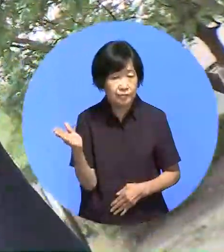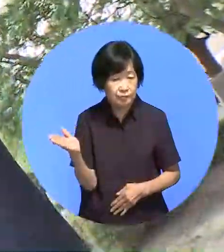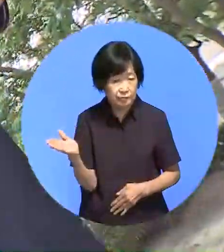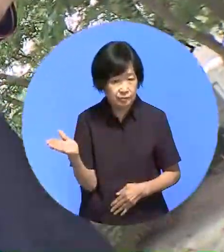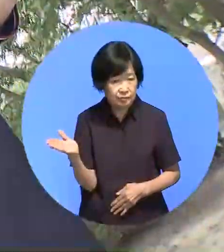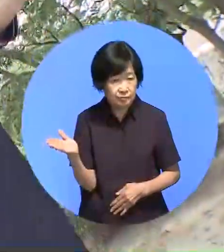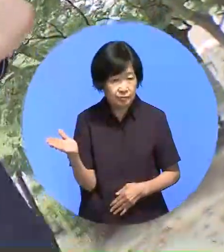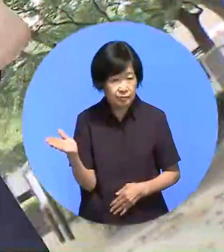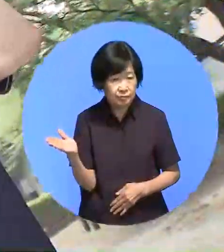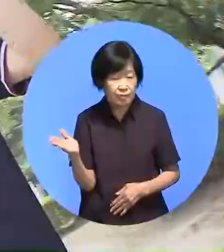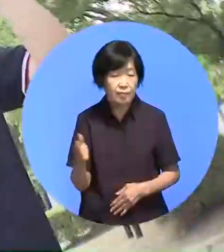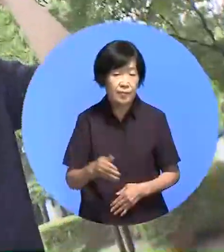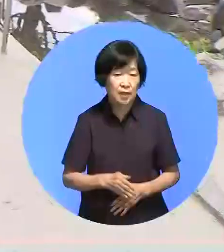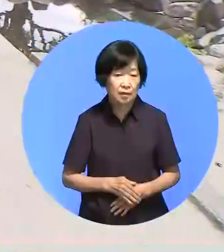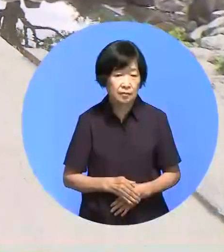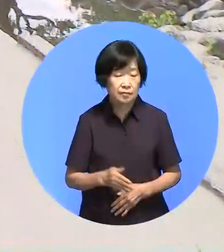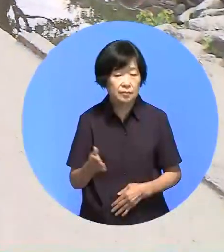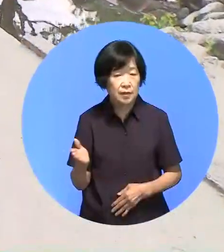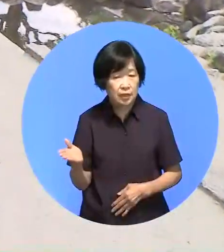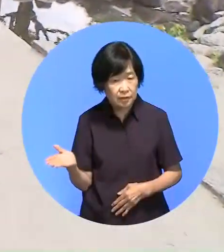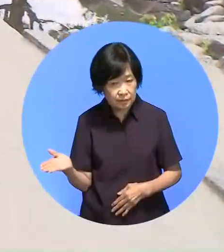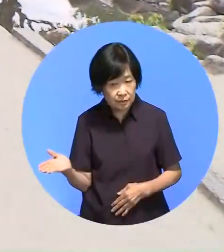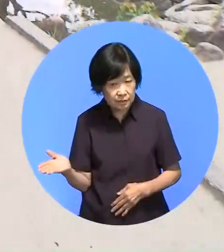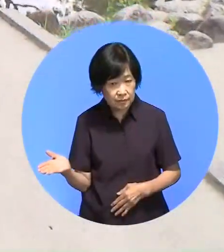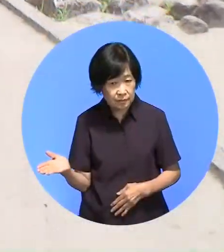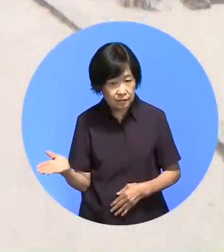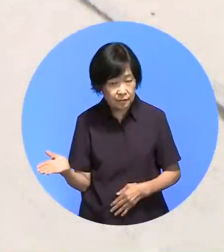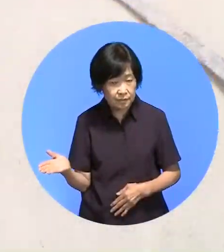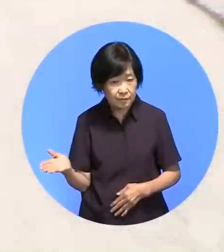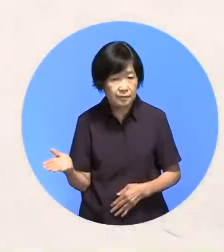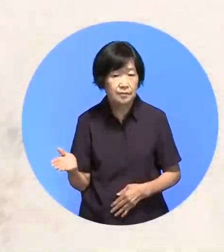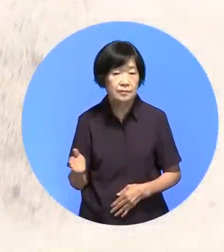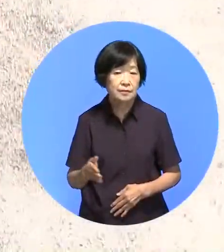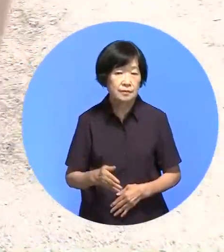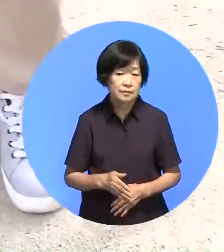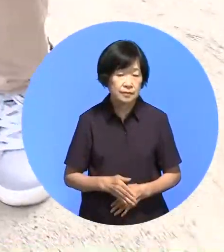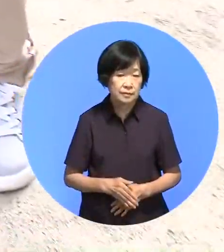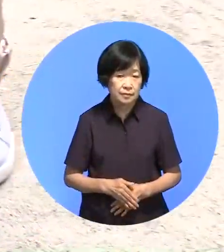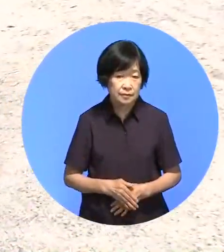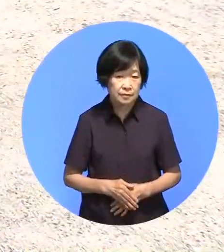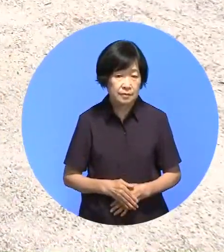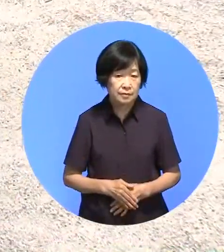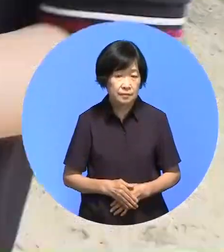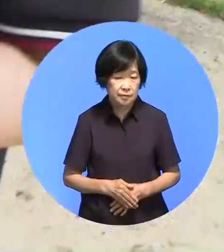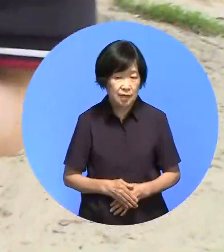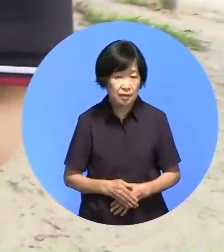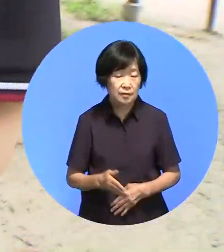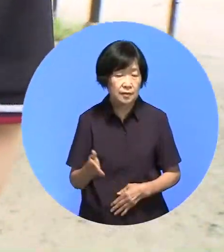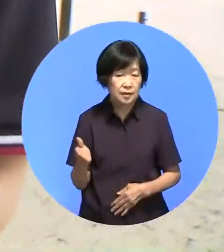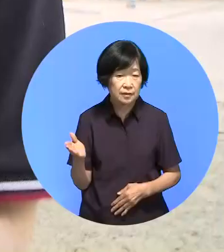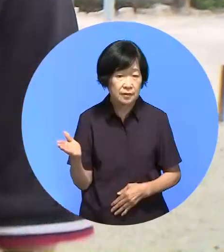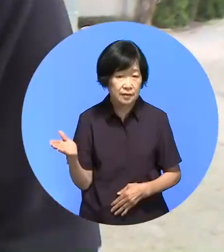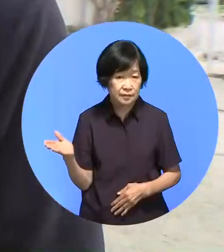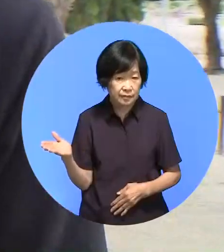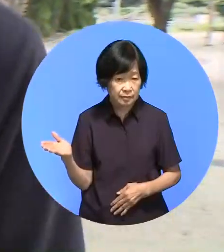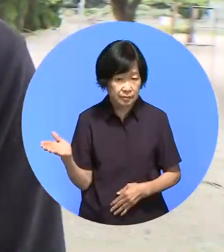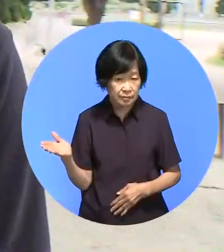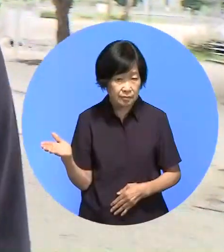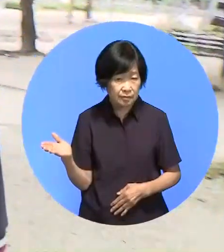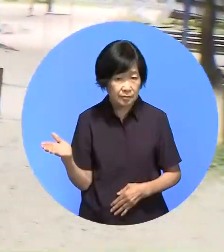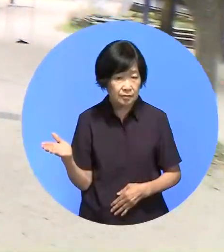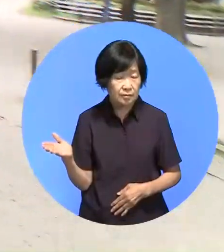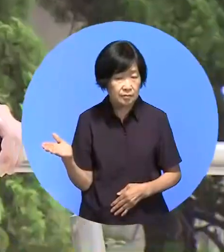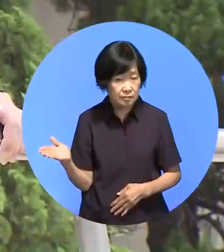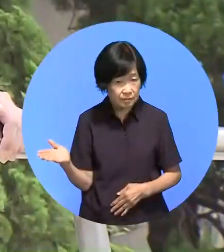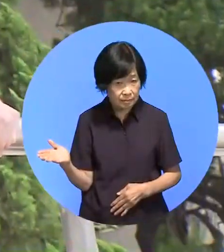み、それから筋肉痛や筋肉のこむら返り、また手足のしびれや気分